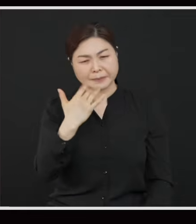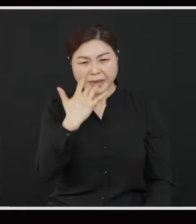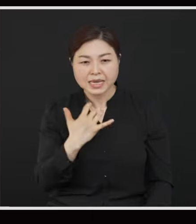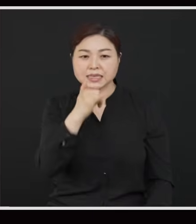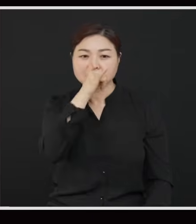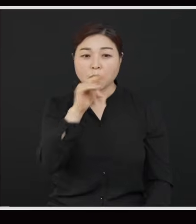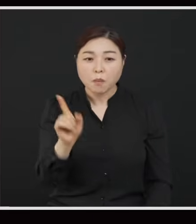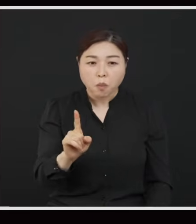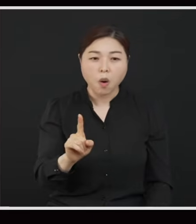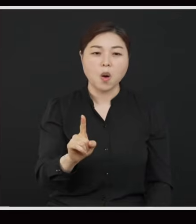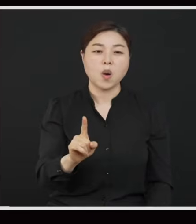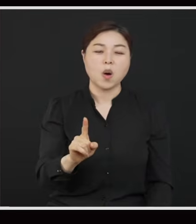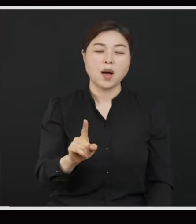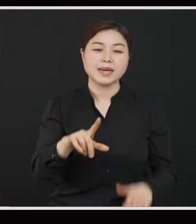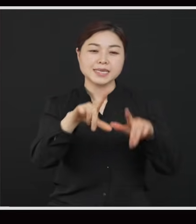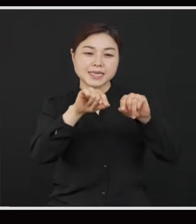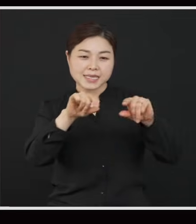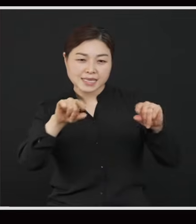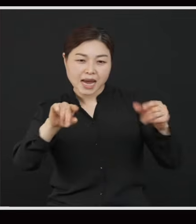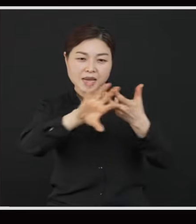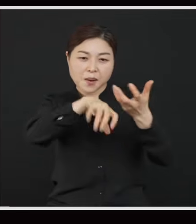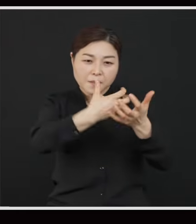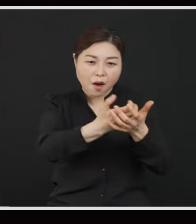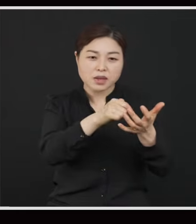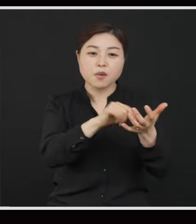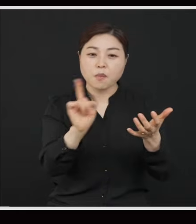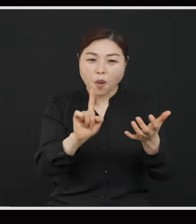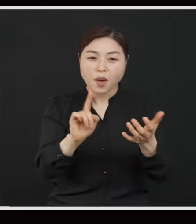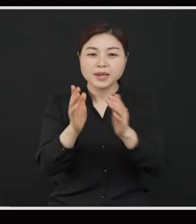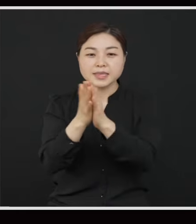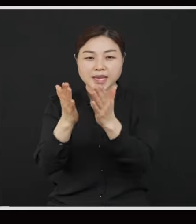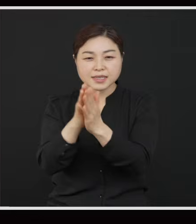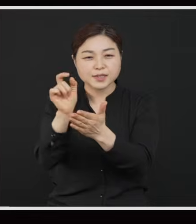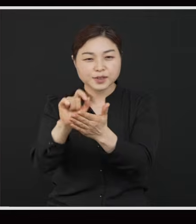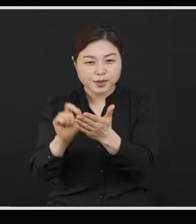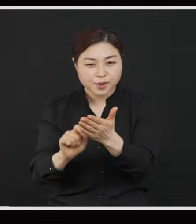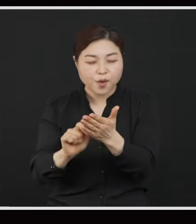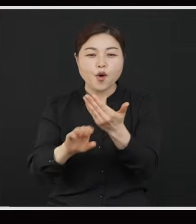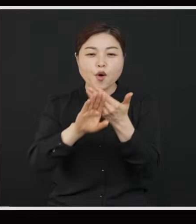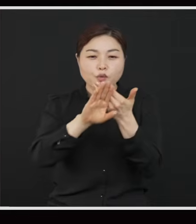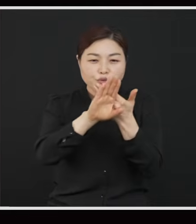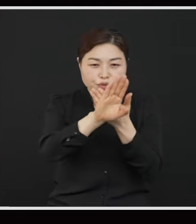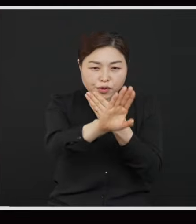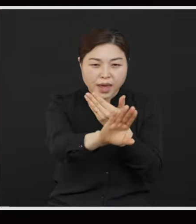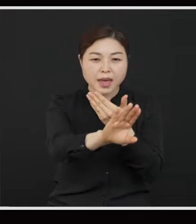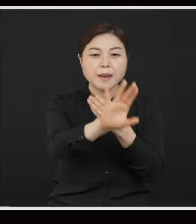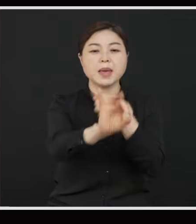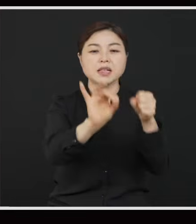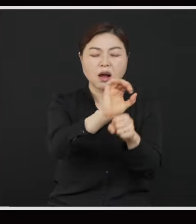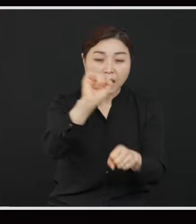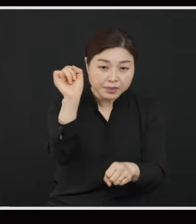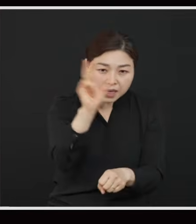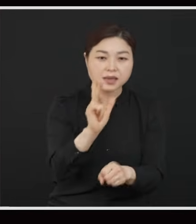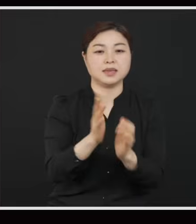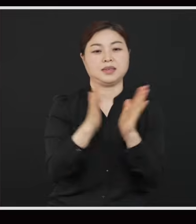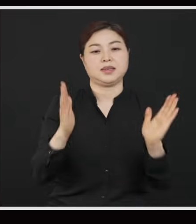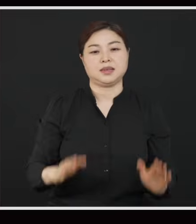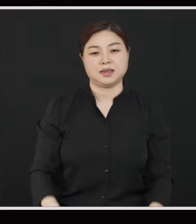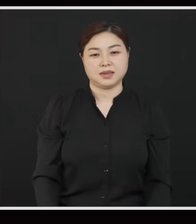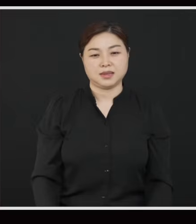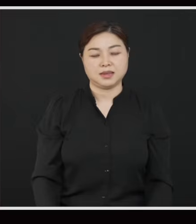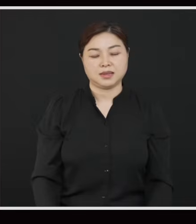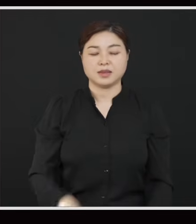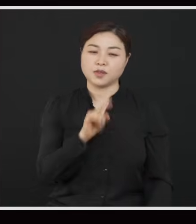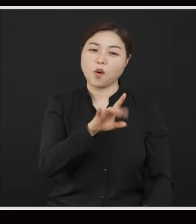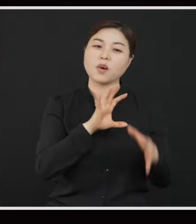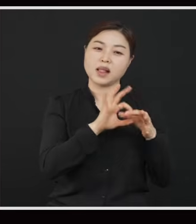있습니다. 식량혁명이 그 사람이 책을 쓴 지 100년 있다가 갑자기 일어납니다. 그래서